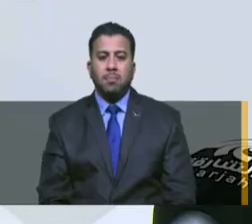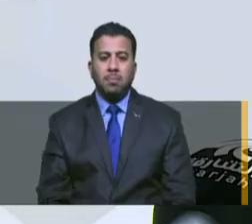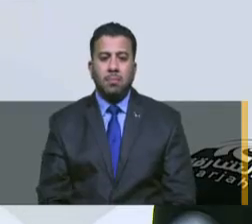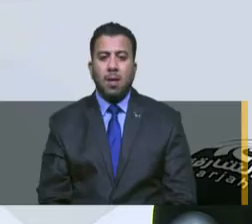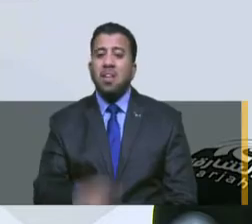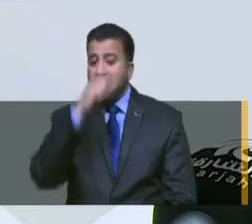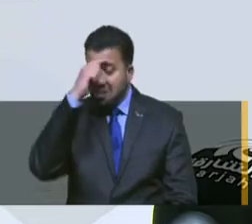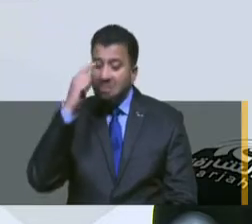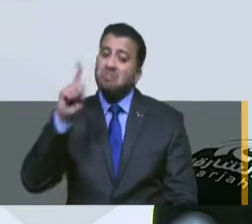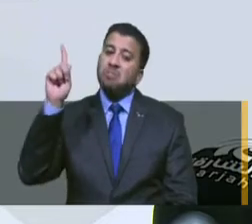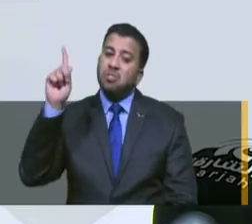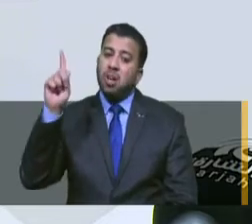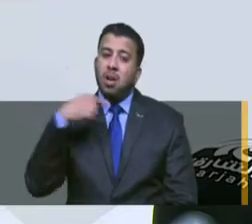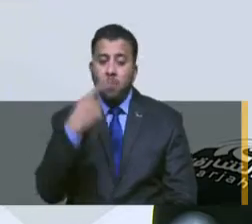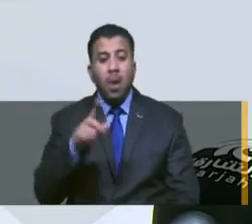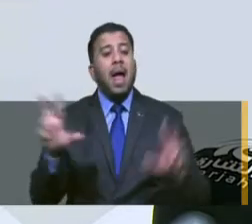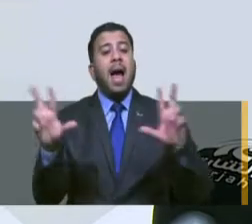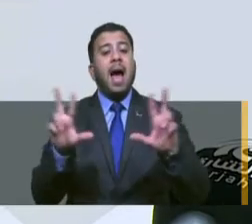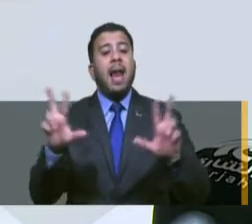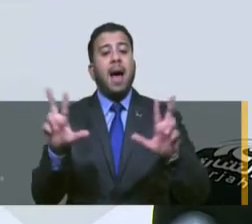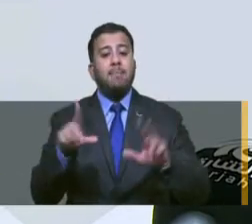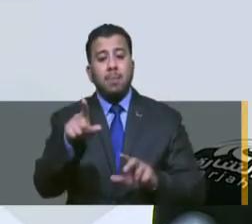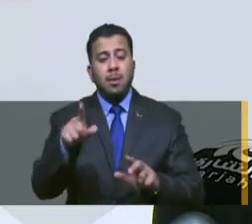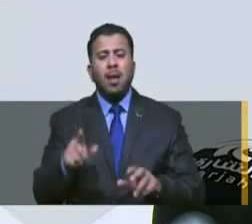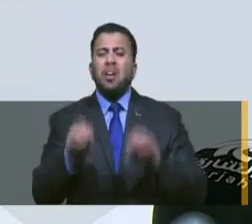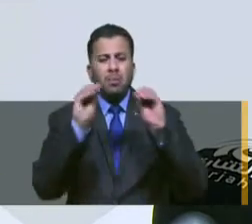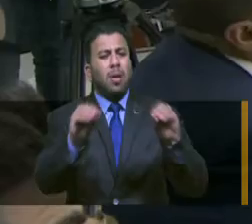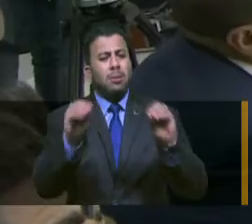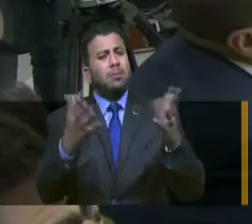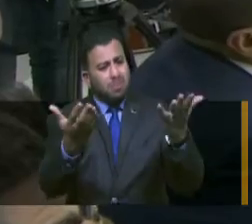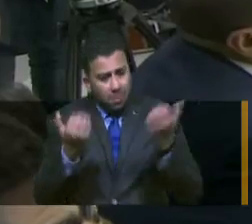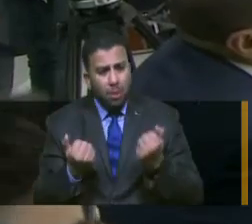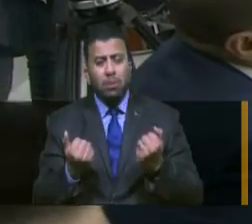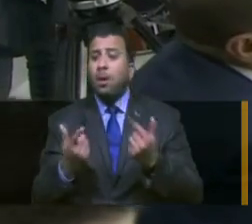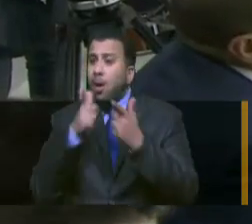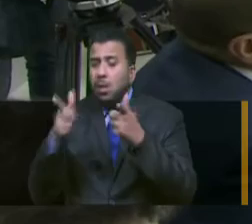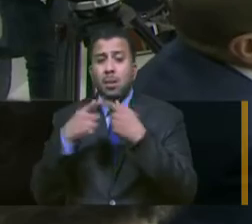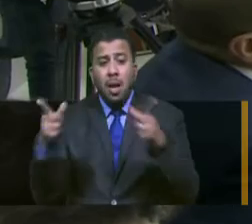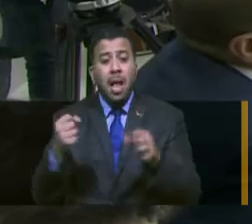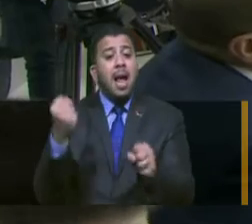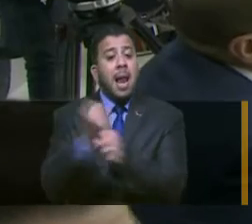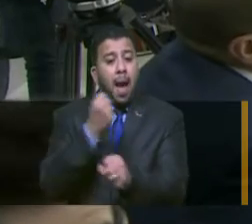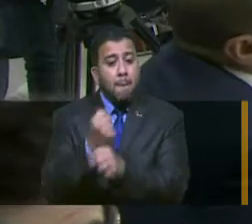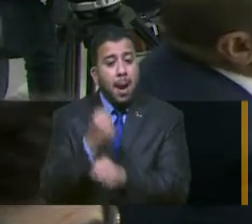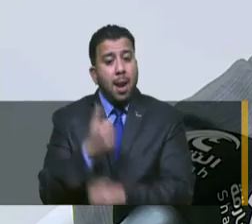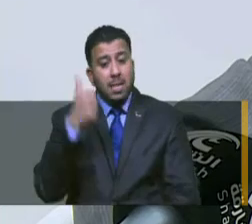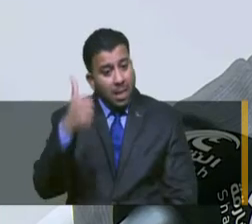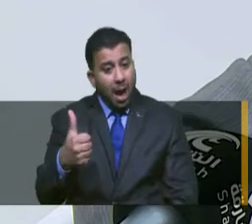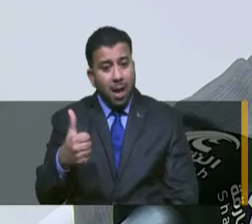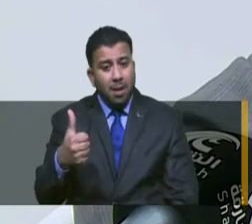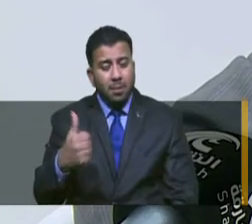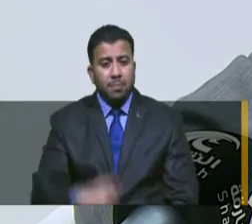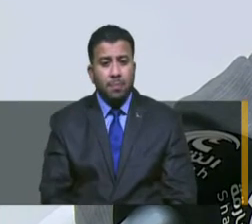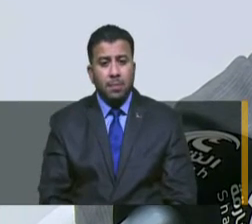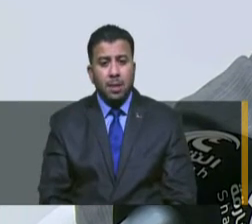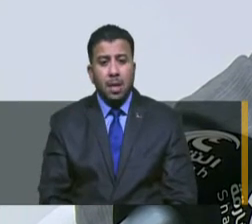ونأمل إن شاء الله يعني وسائل الإعلام أن تدعو لذلك. العمل الصحيح